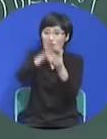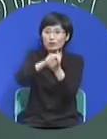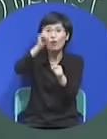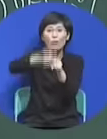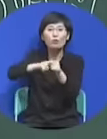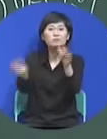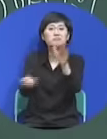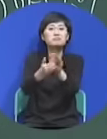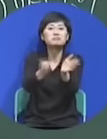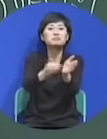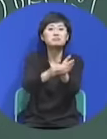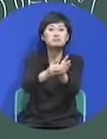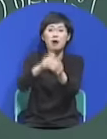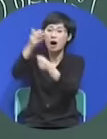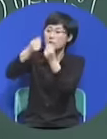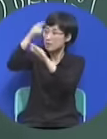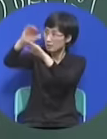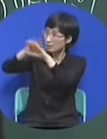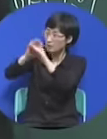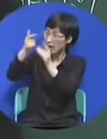봤으니까.